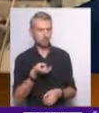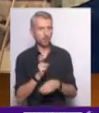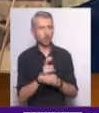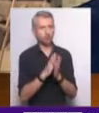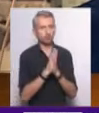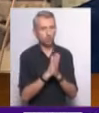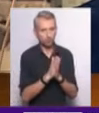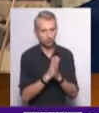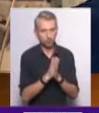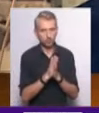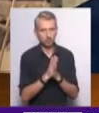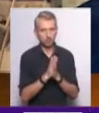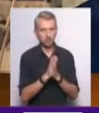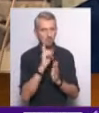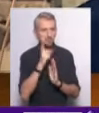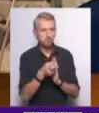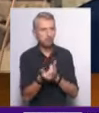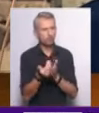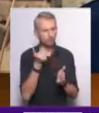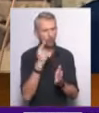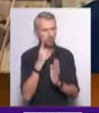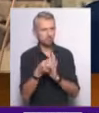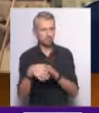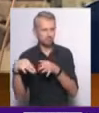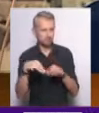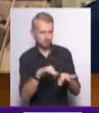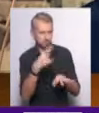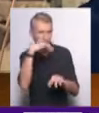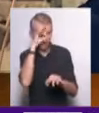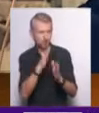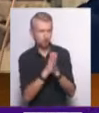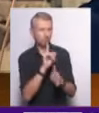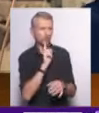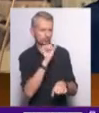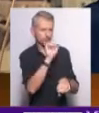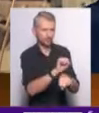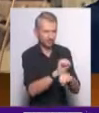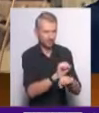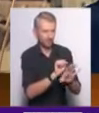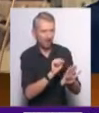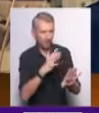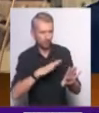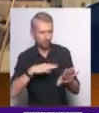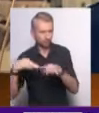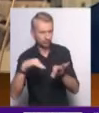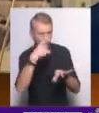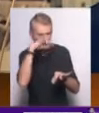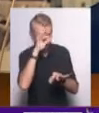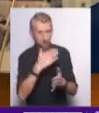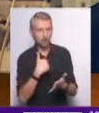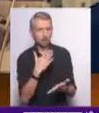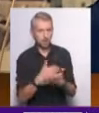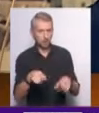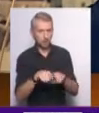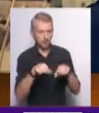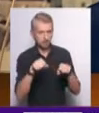прошу з'ясування обставин до приїзду поліції призупинитись, коли я прошу, а я маю таке право, як член постійної